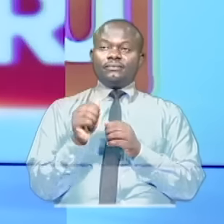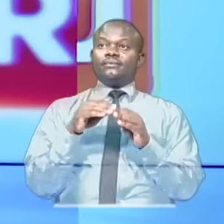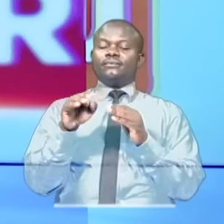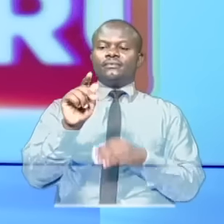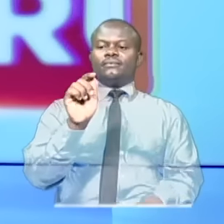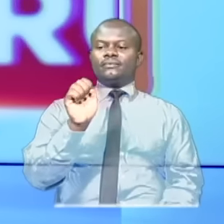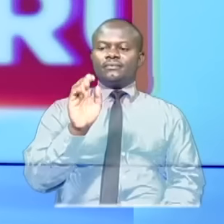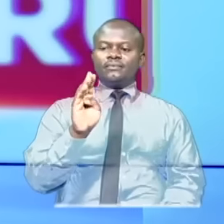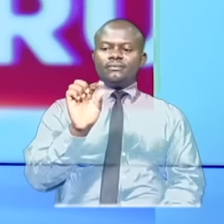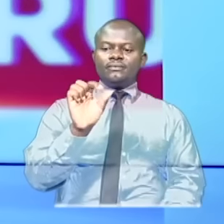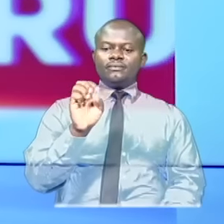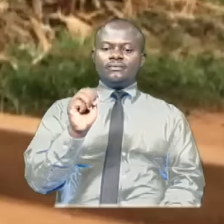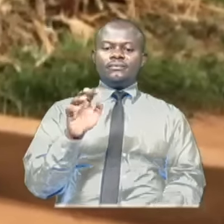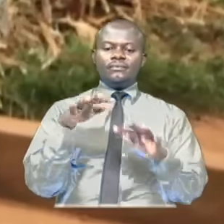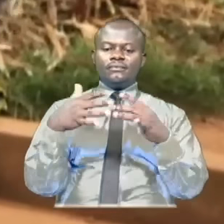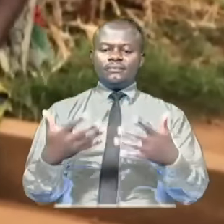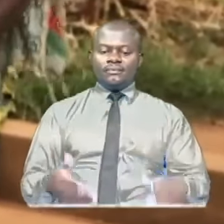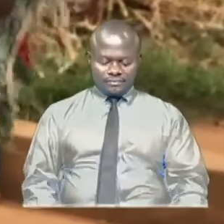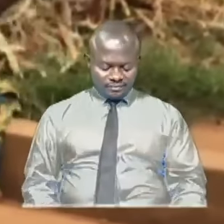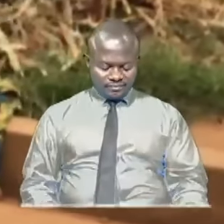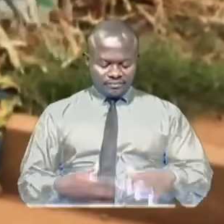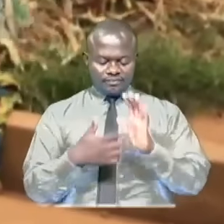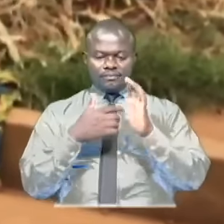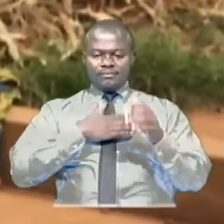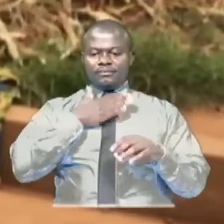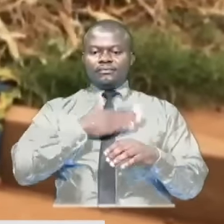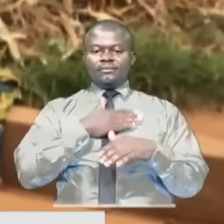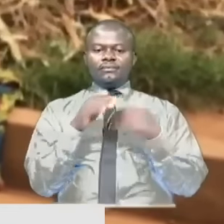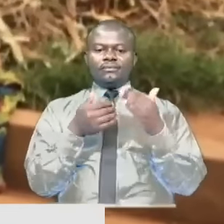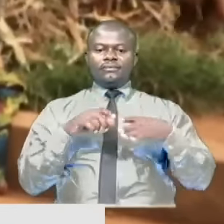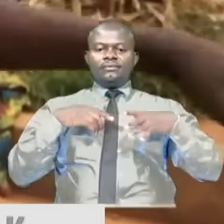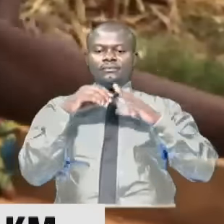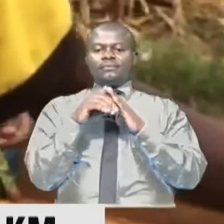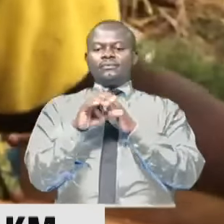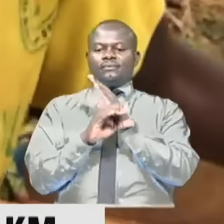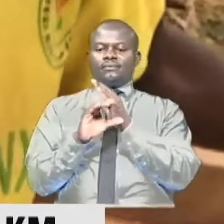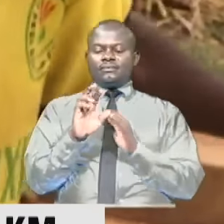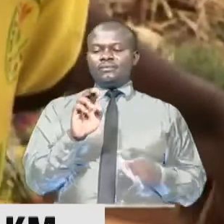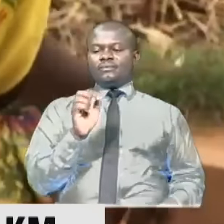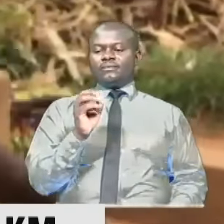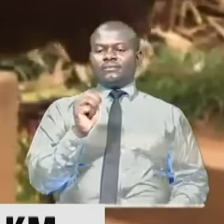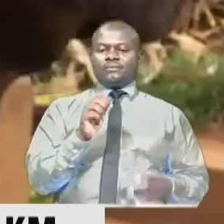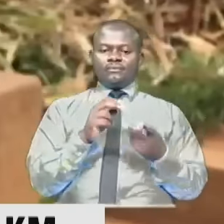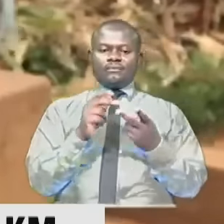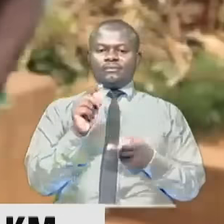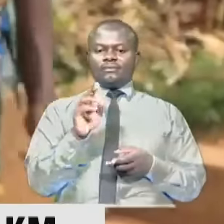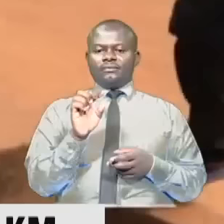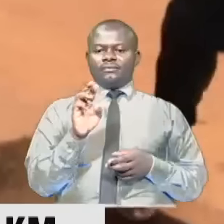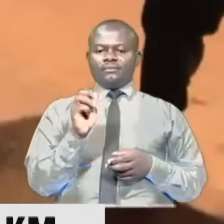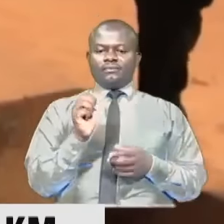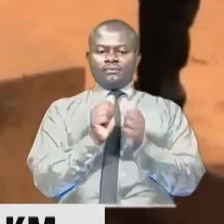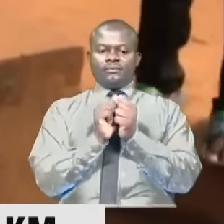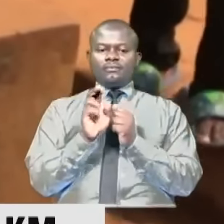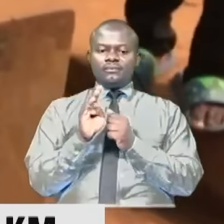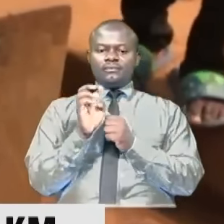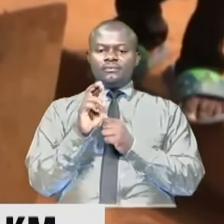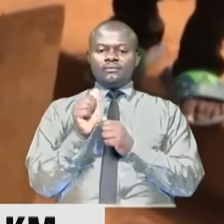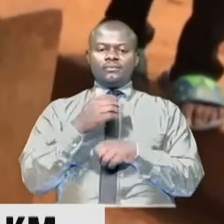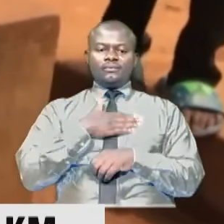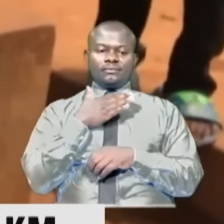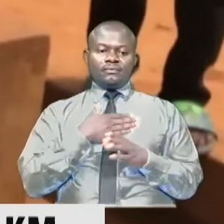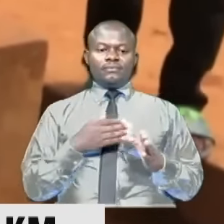Katabagemo hasanze ute Geoffrey abagaragaza aka kanyamuneza ni abatuye mu tugari twa Rutoma Kigarama na Rubira barishimira umuyoboro w'amazi